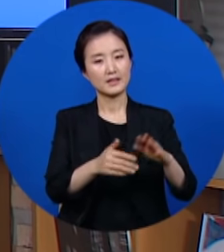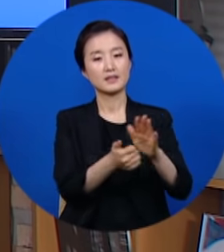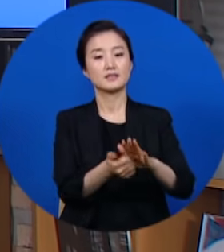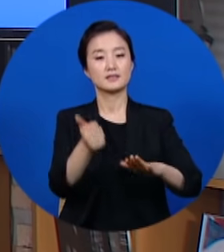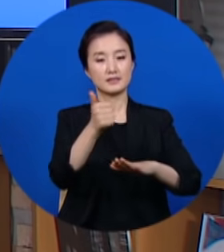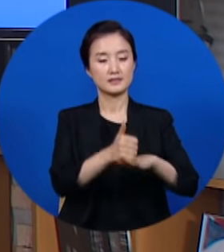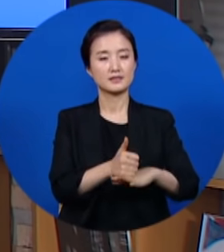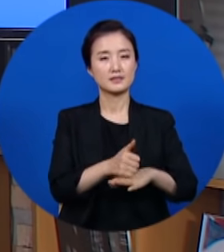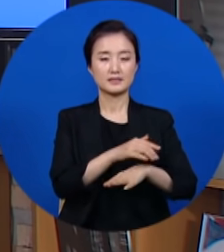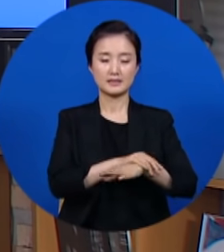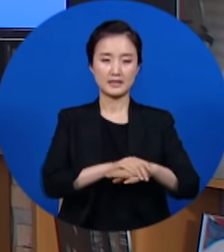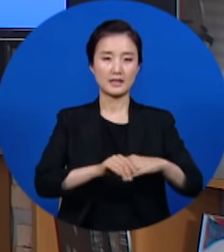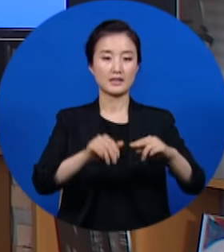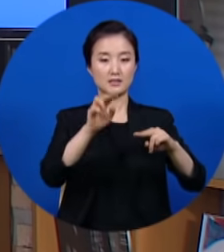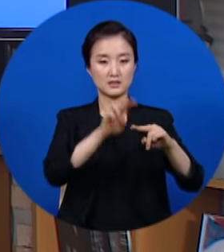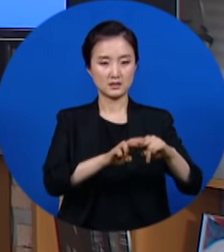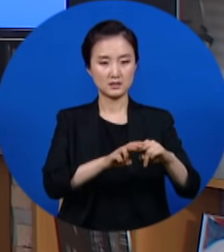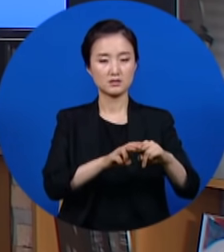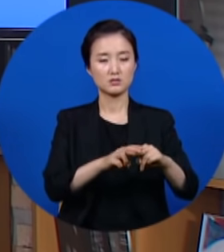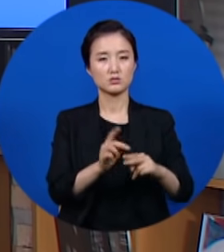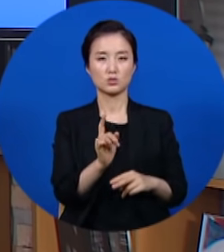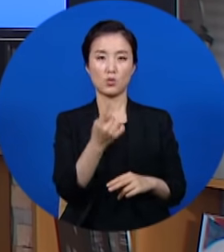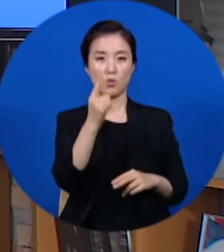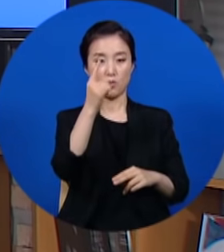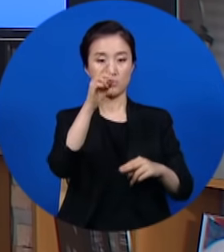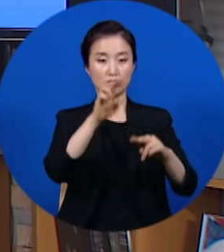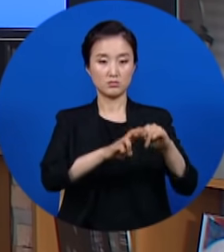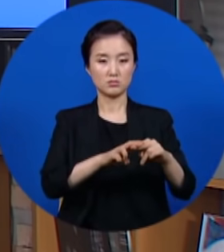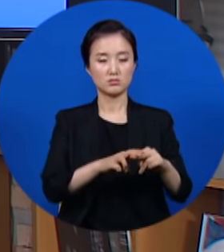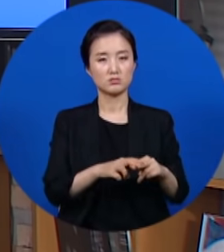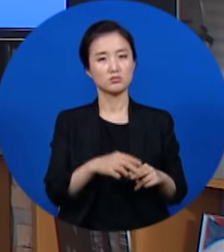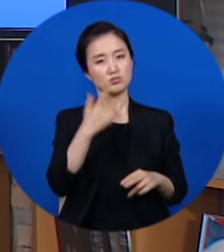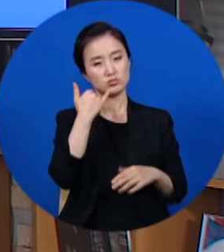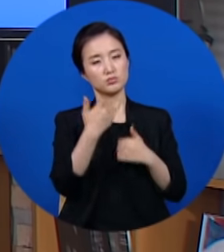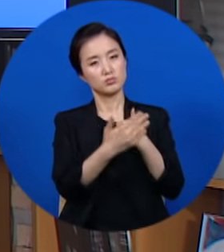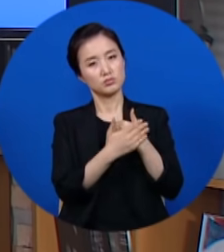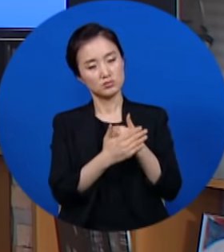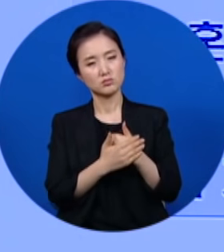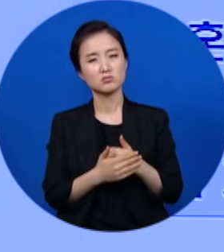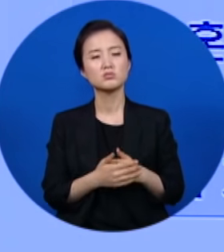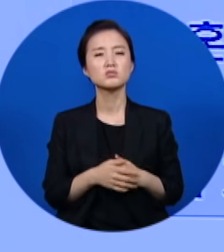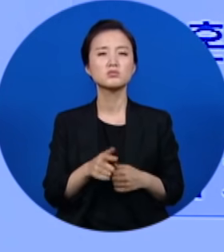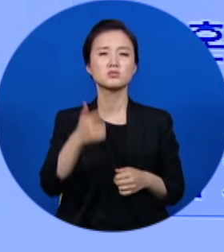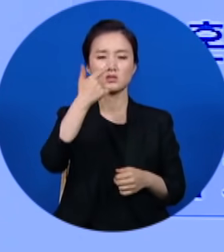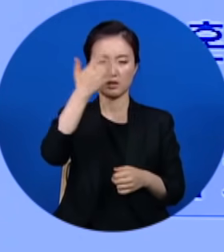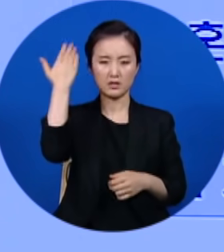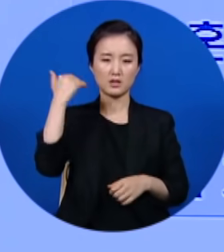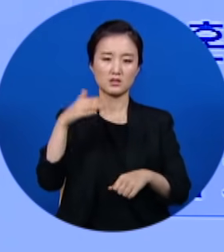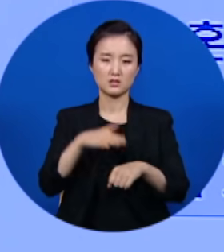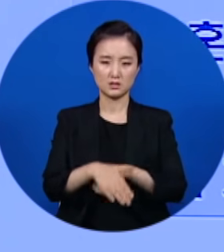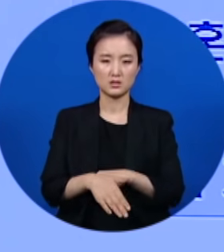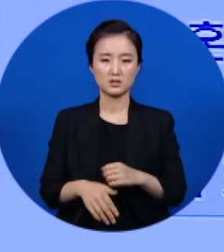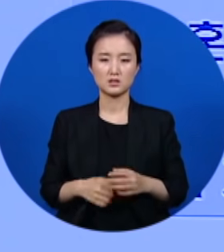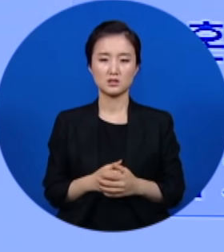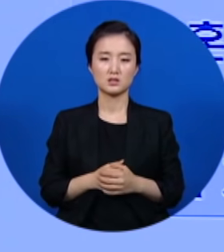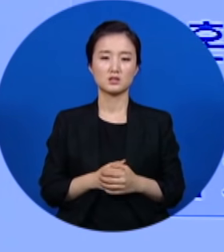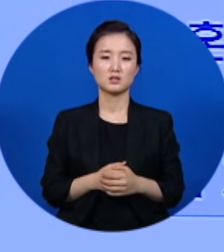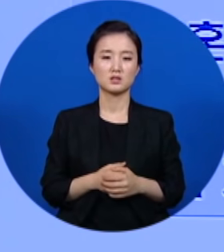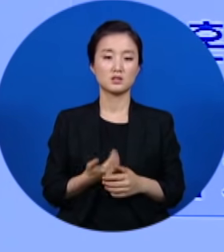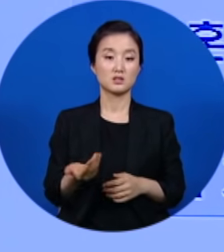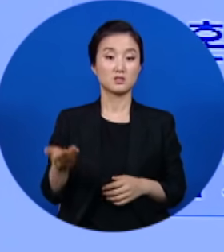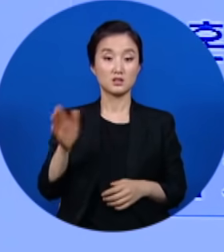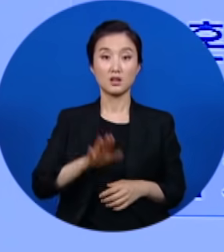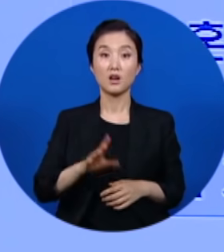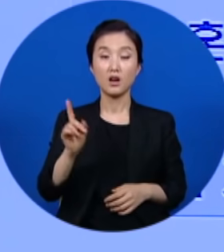패턴을 다 들어가 가지고 그럭저럭 6시간에 다니고 그럼 에 부어 부양하고 우리 부모들은 본전을 뽑았어요 근데